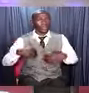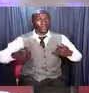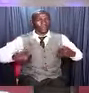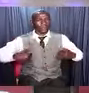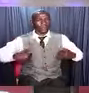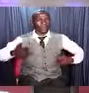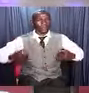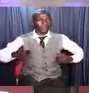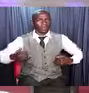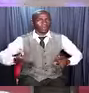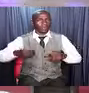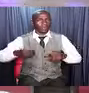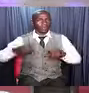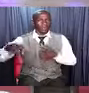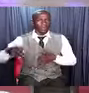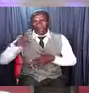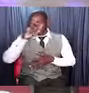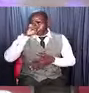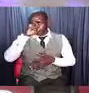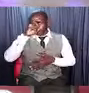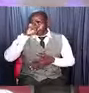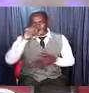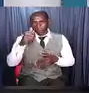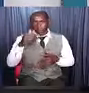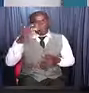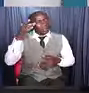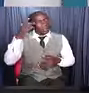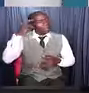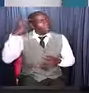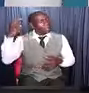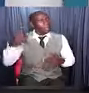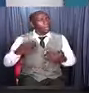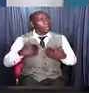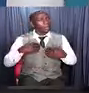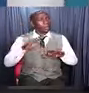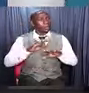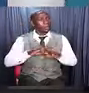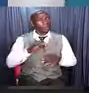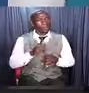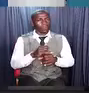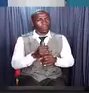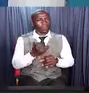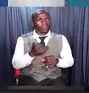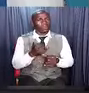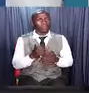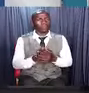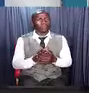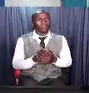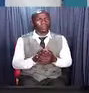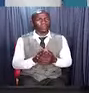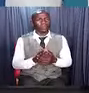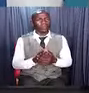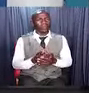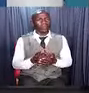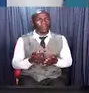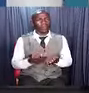joy. Ameuzwa Misri kweli. He had been sold to the Egypt. Kina wazo yake alikuwa anawe na kazi nzuri. But his thoughts was for him to have good work. Maana